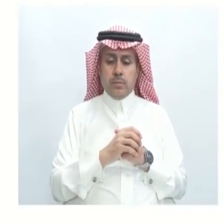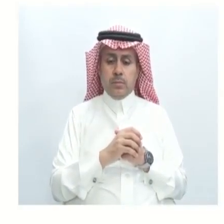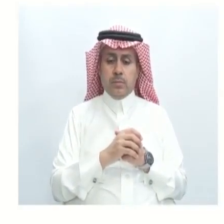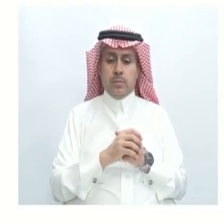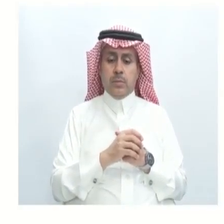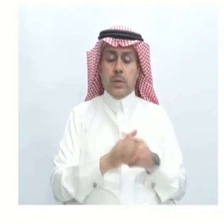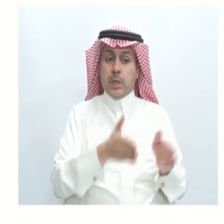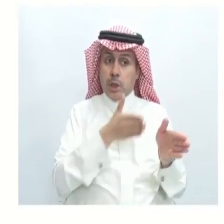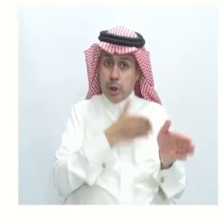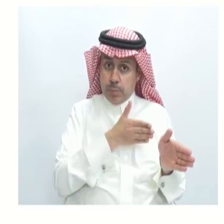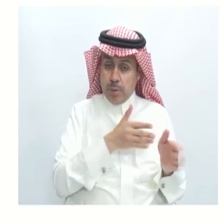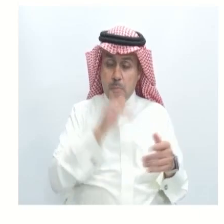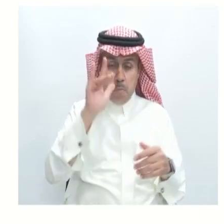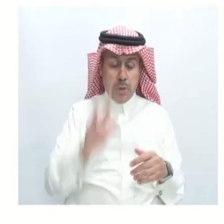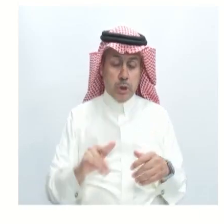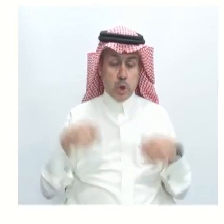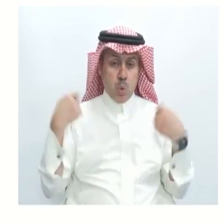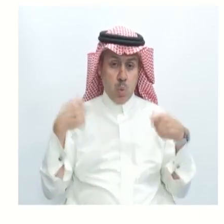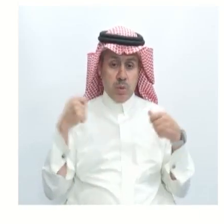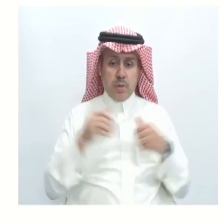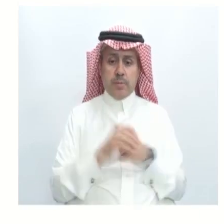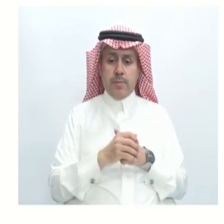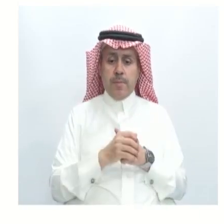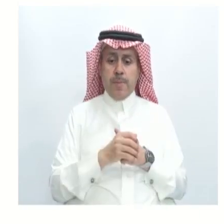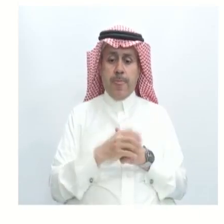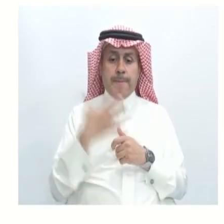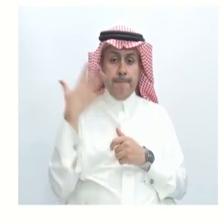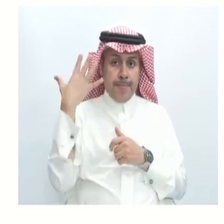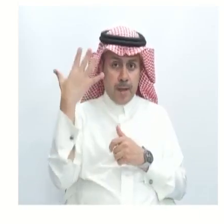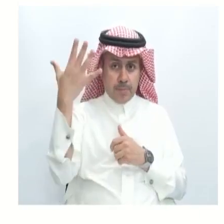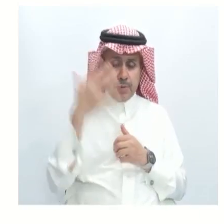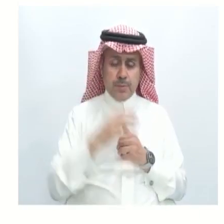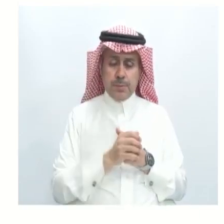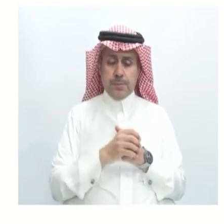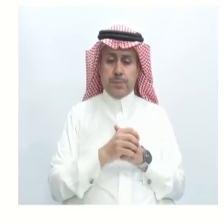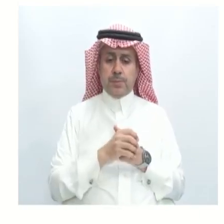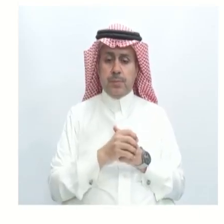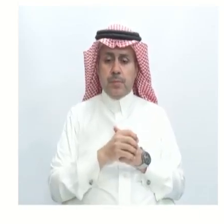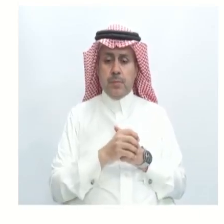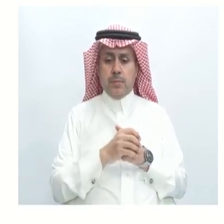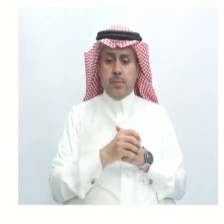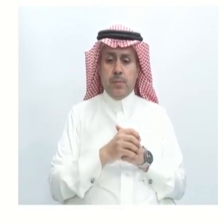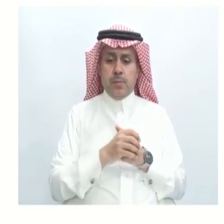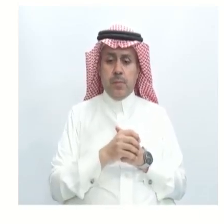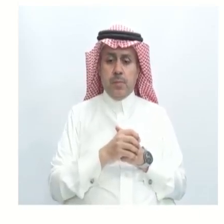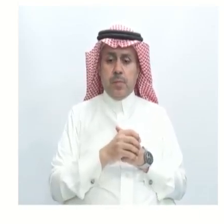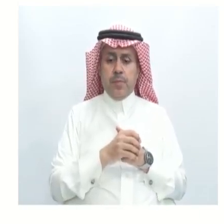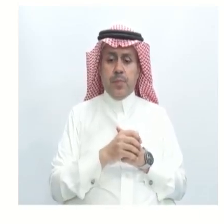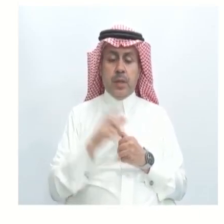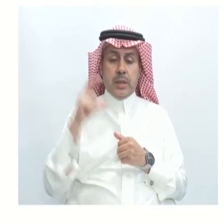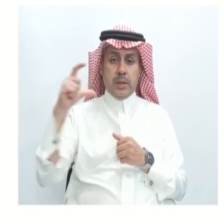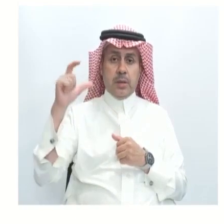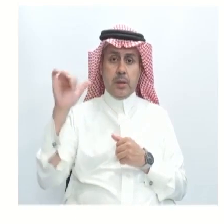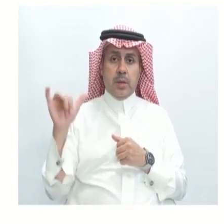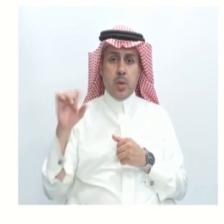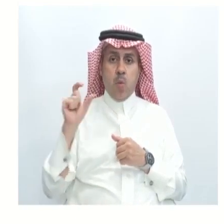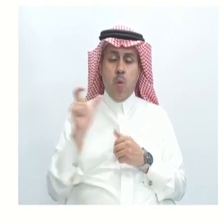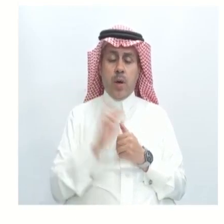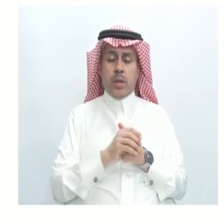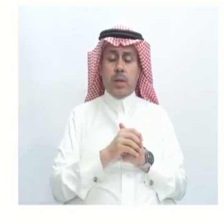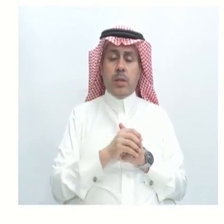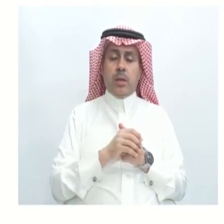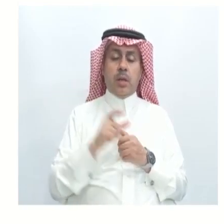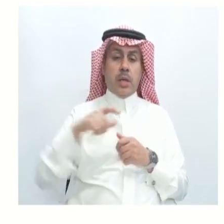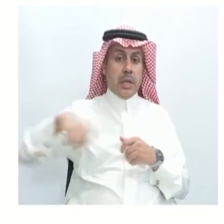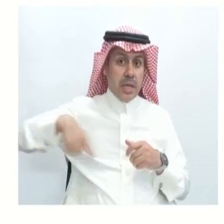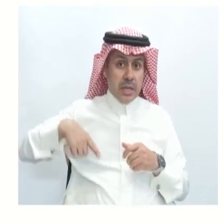يتبع لمجلس الوزراء اجهزه وتشكيلات اداريه هيكلاتي اولا ديوان رئاسه مجلس